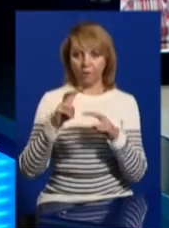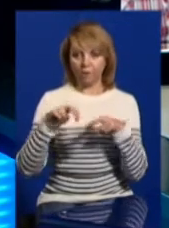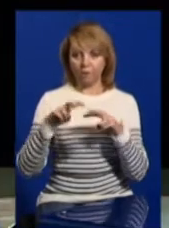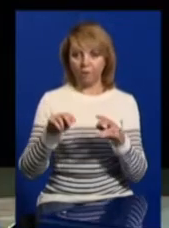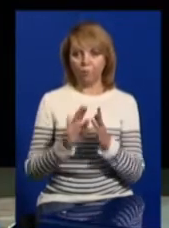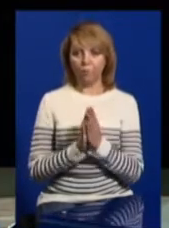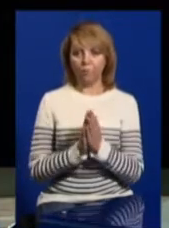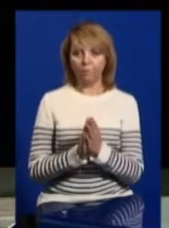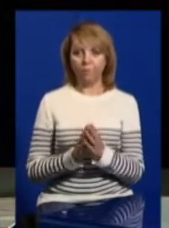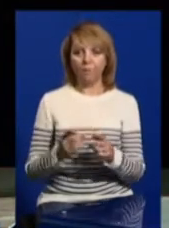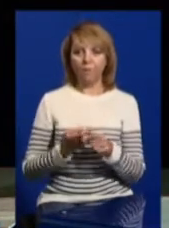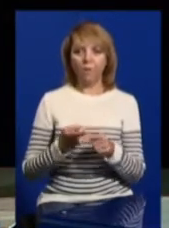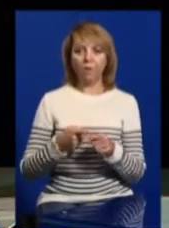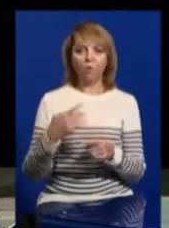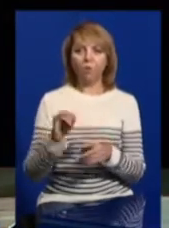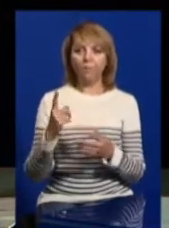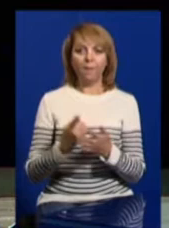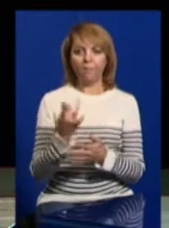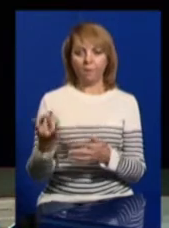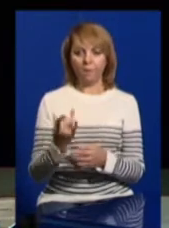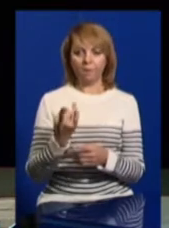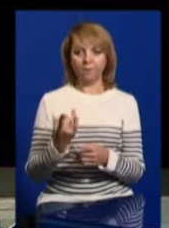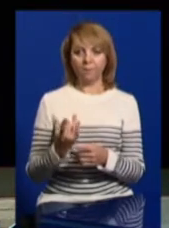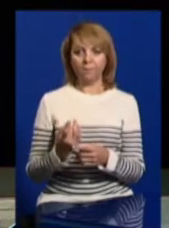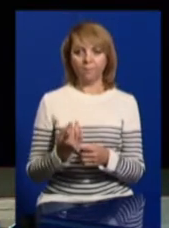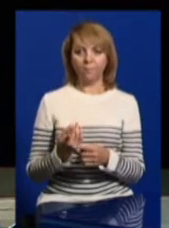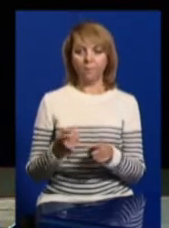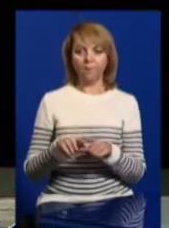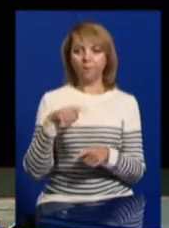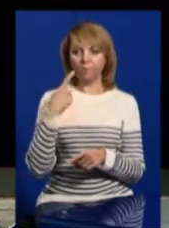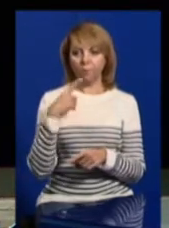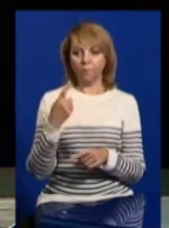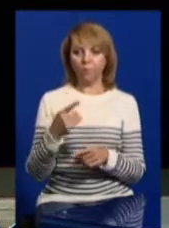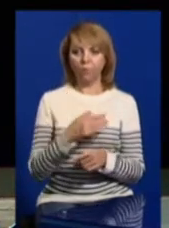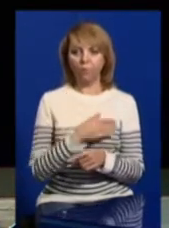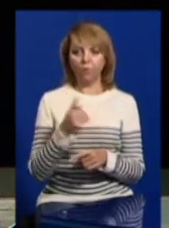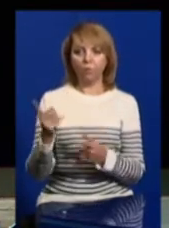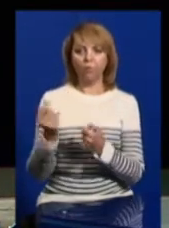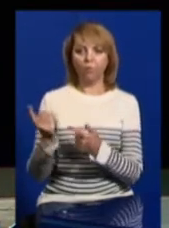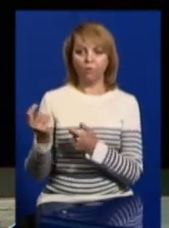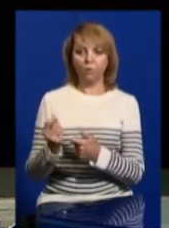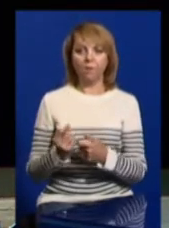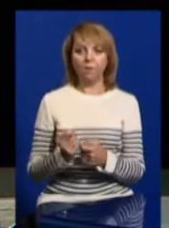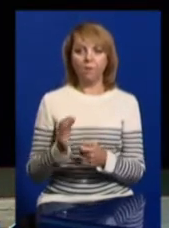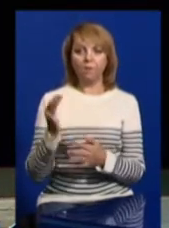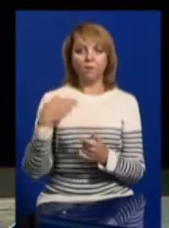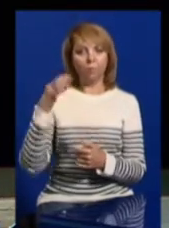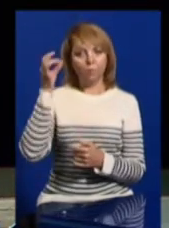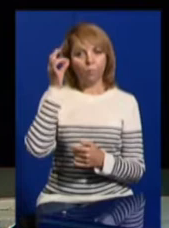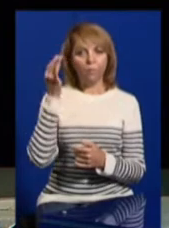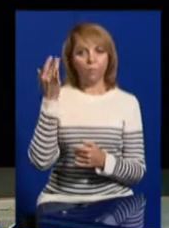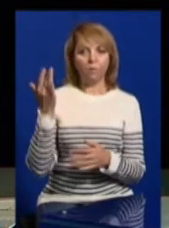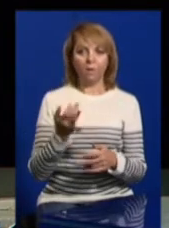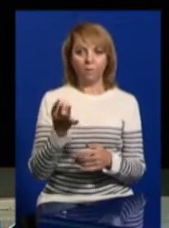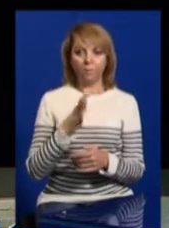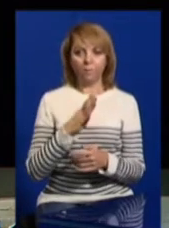документи? Це вже в котрий раз, це вже не перший раз вона, так би мовити, хоче їх долучити. Вже, наскільки я пам'ятаю, декілька раз